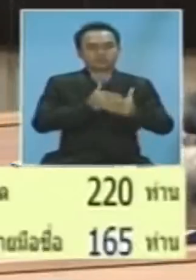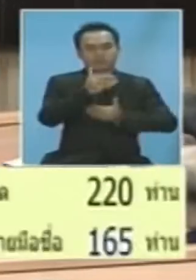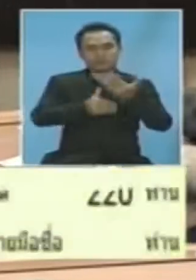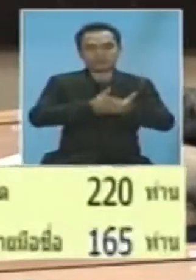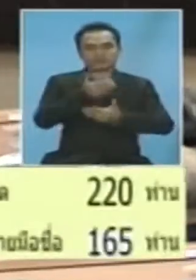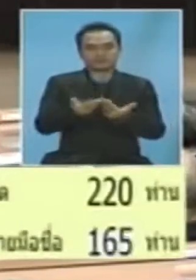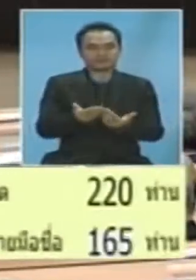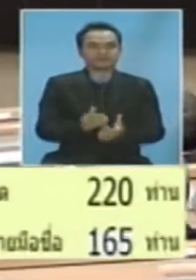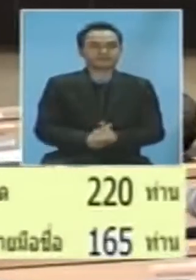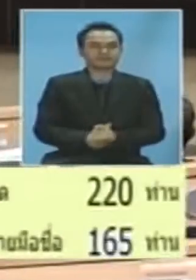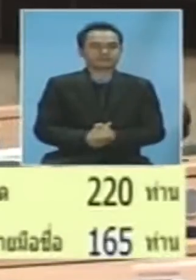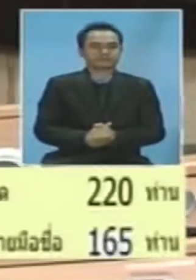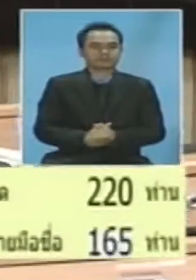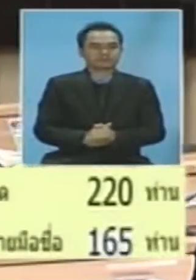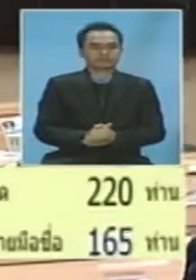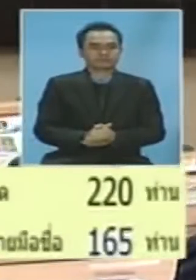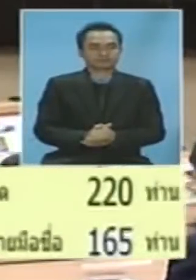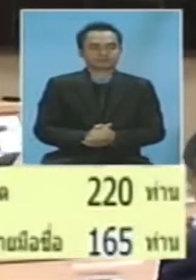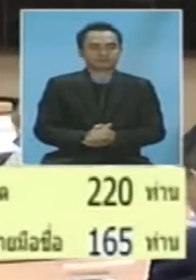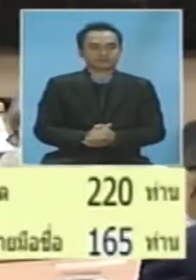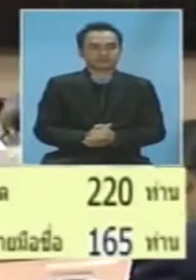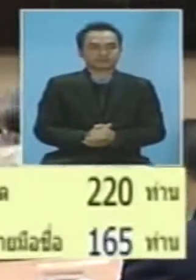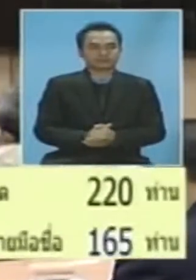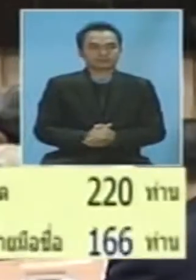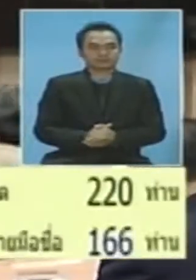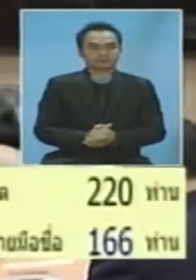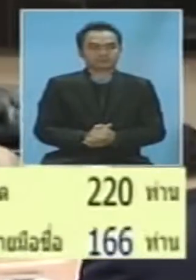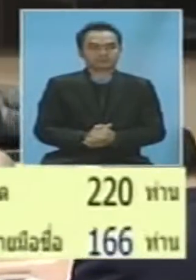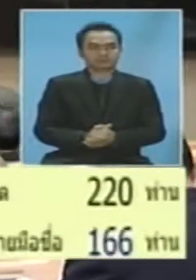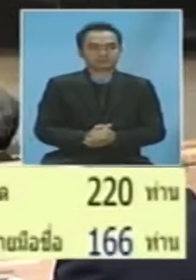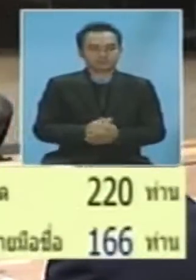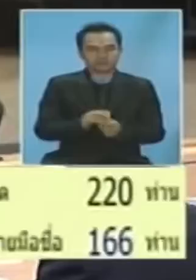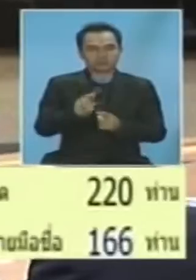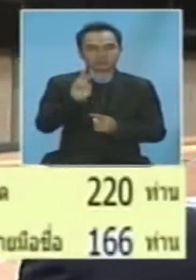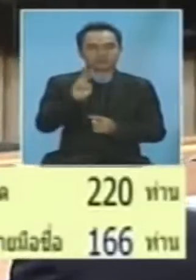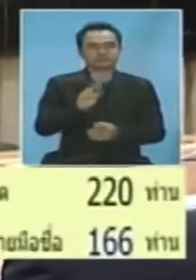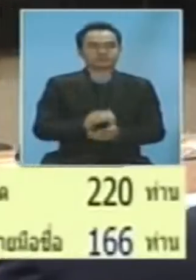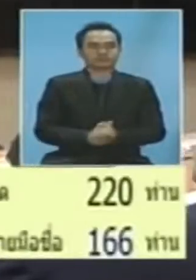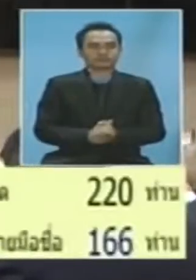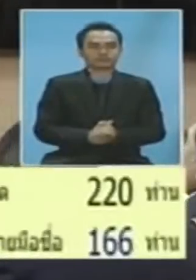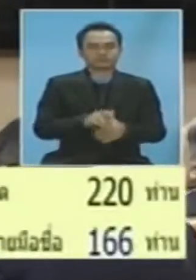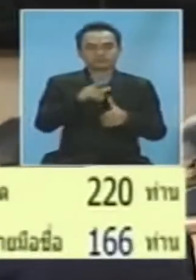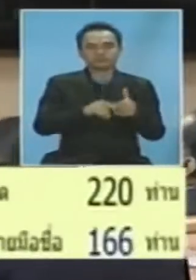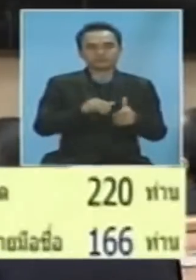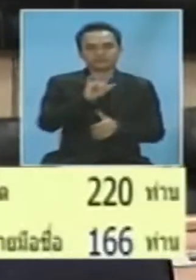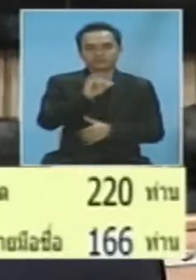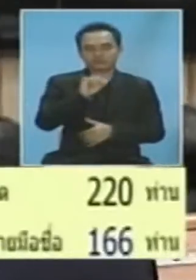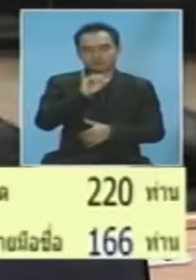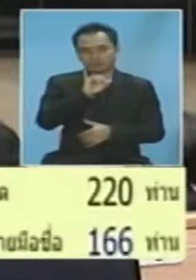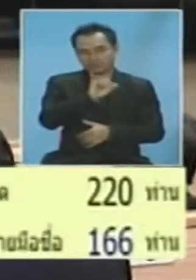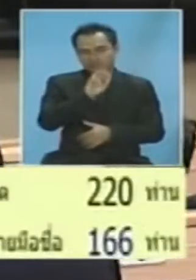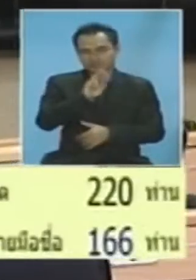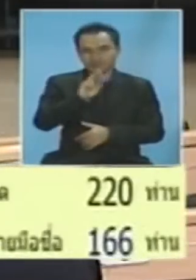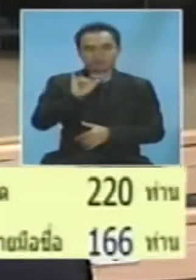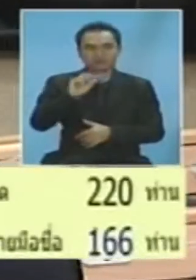ชย์ 2นายยันยงพวงราชอดีตรัฐ